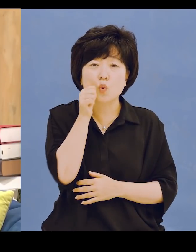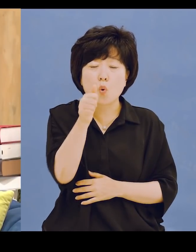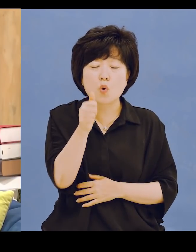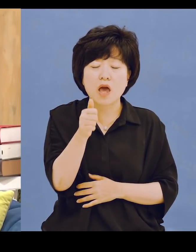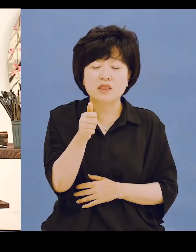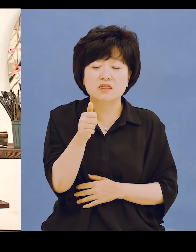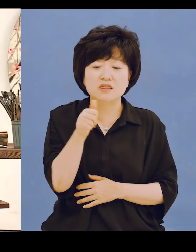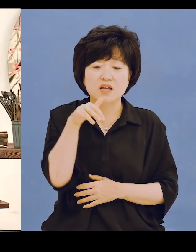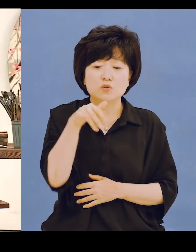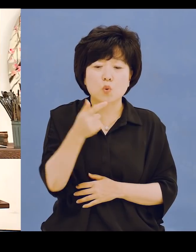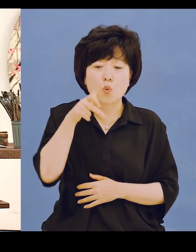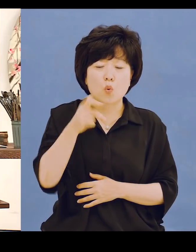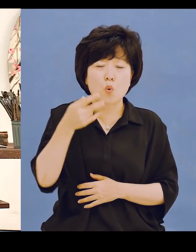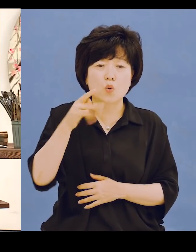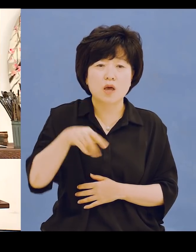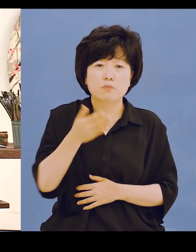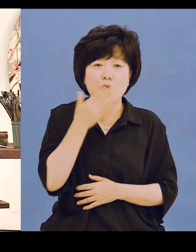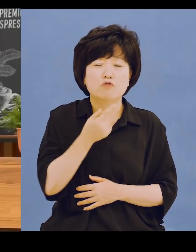줄 알아요.